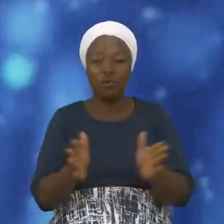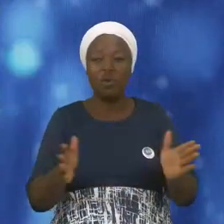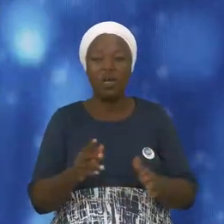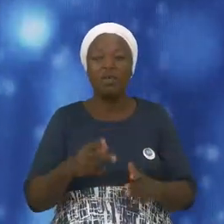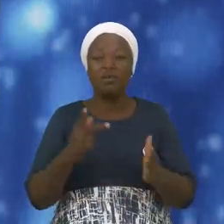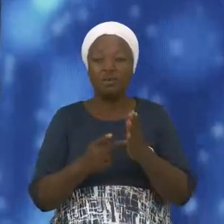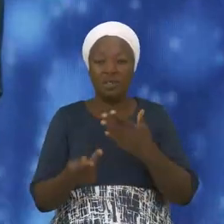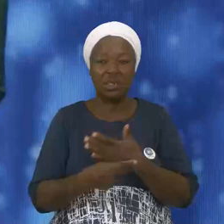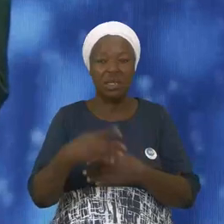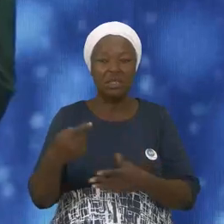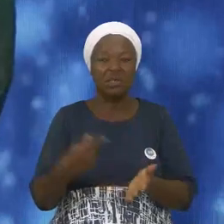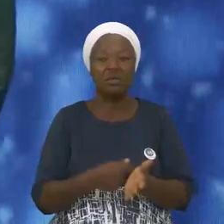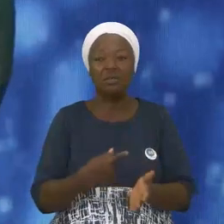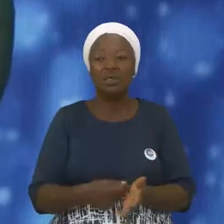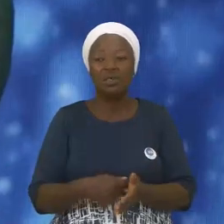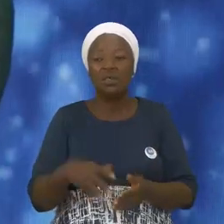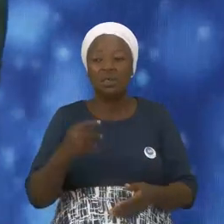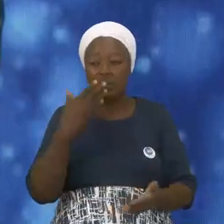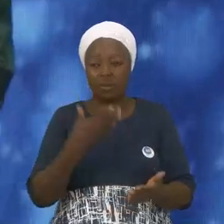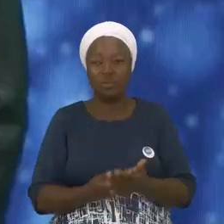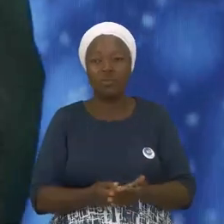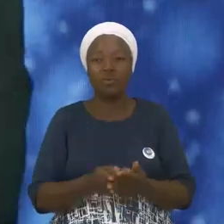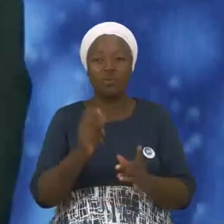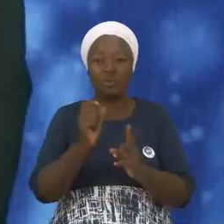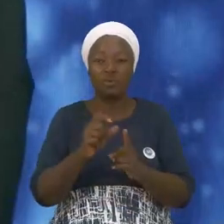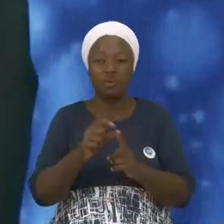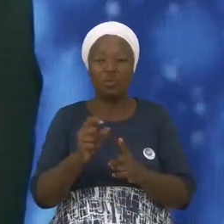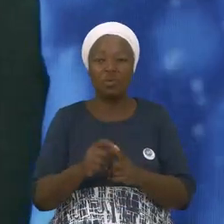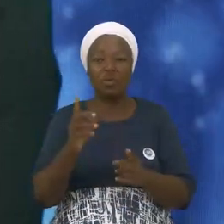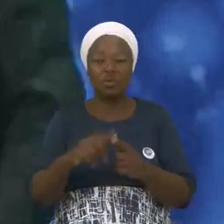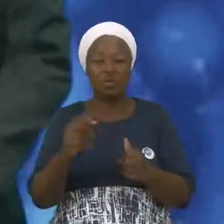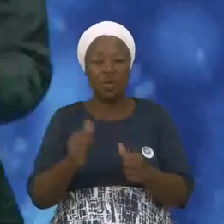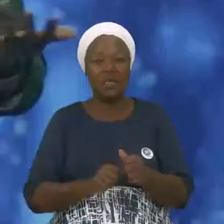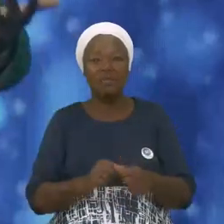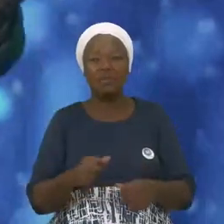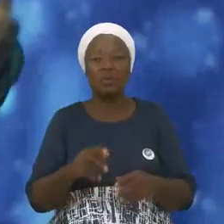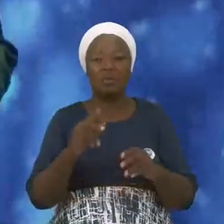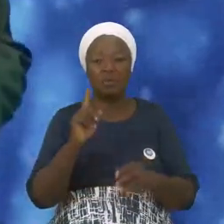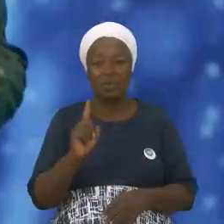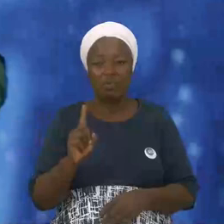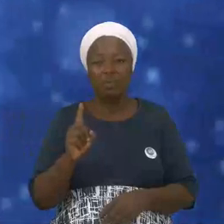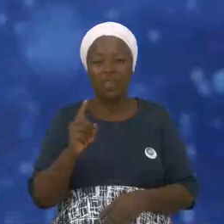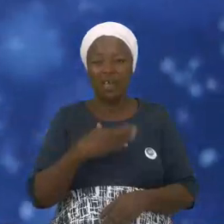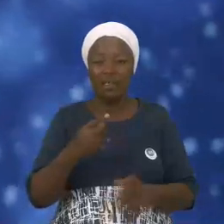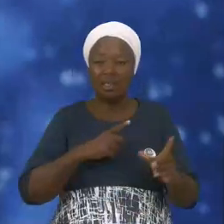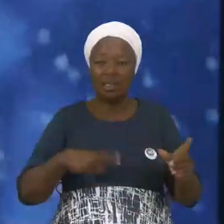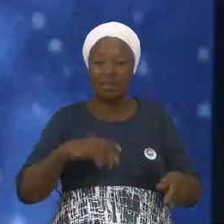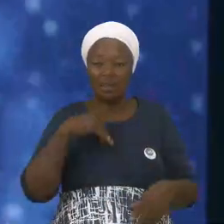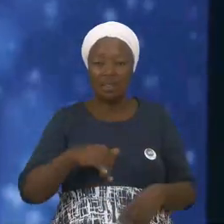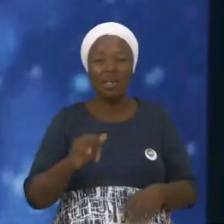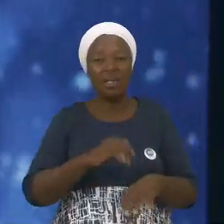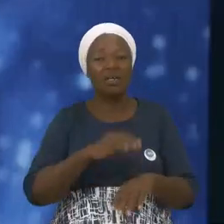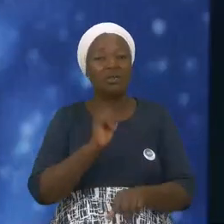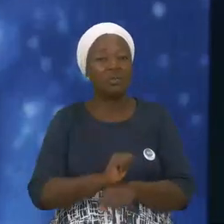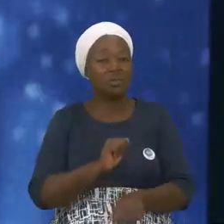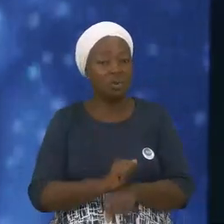cette croisade mondiale, l'évangile, la bonne nouvelle à toute la